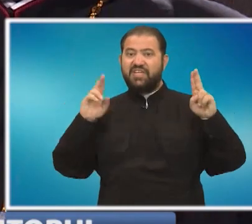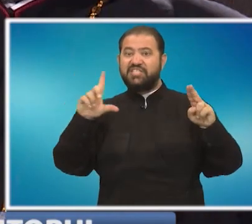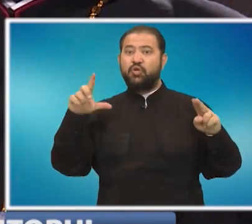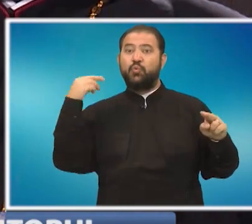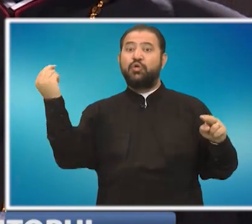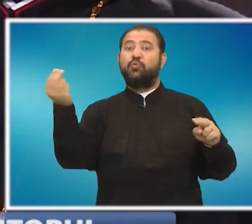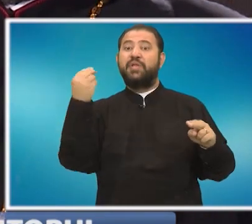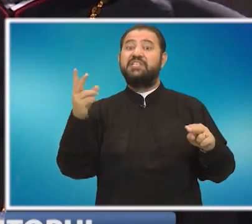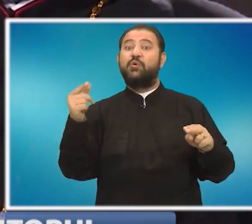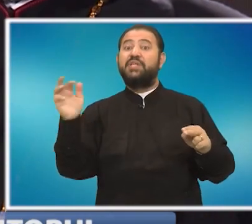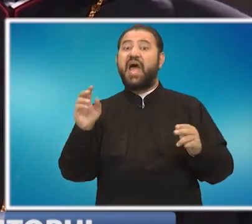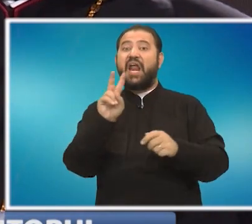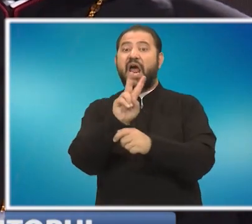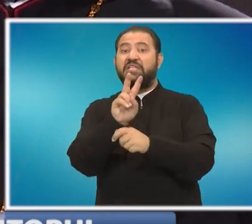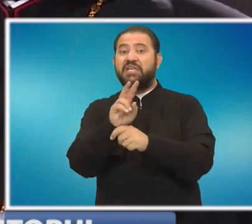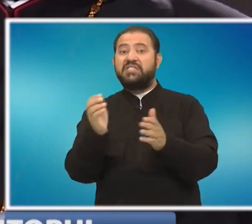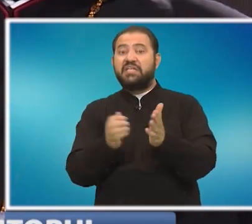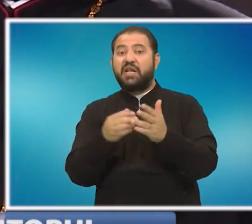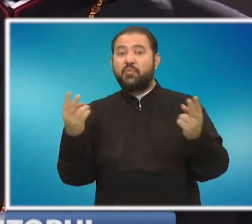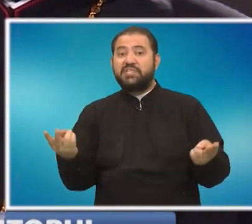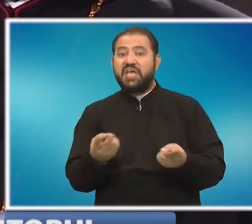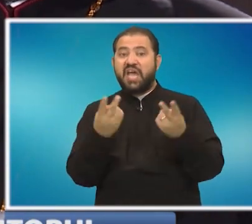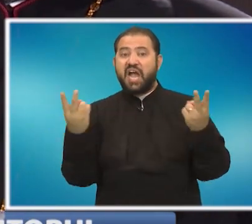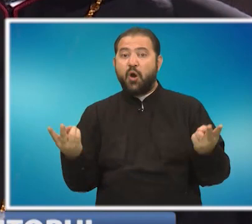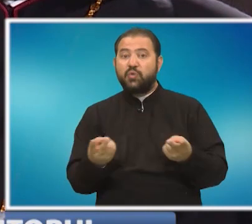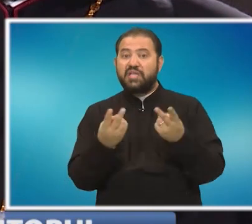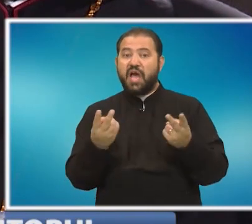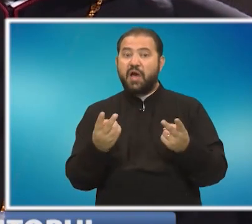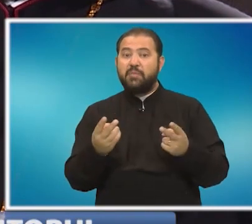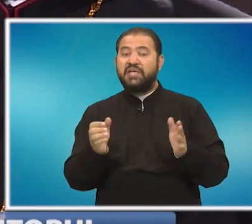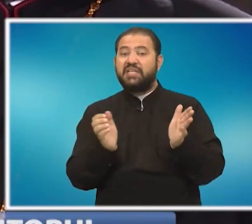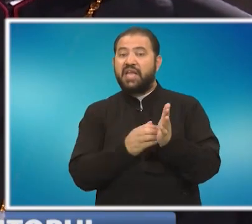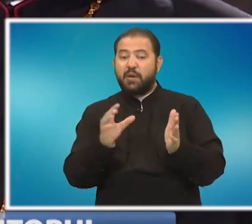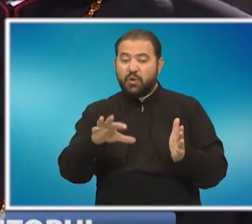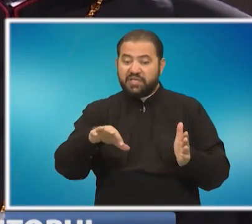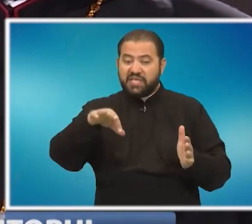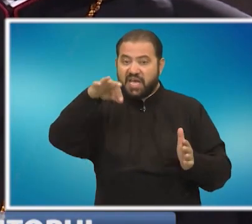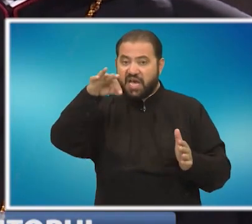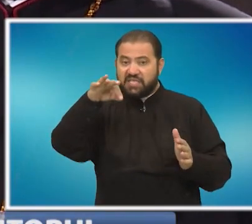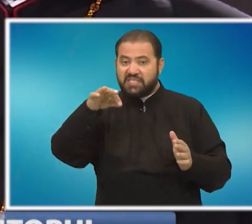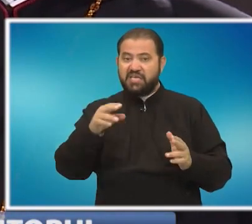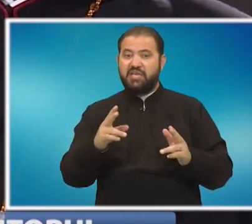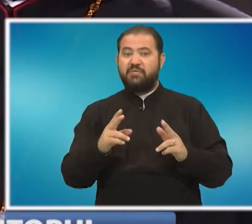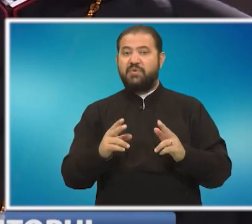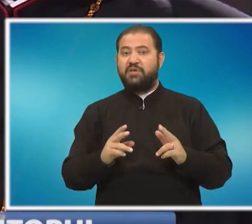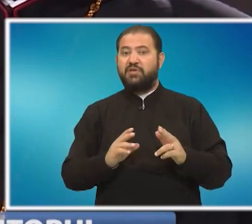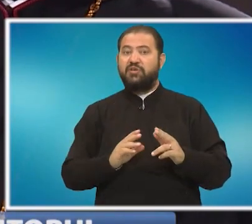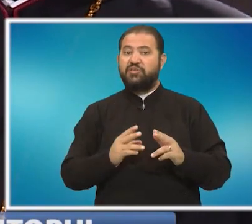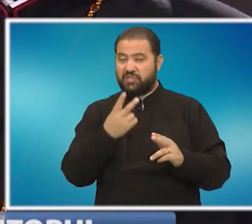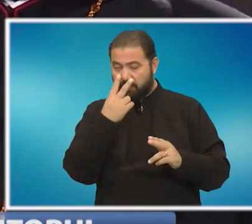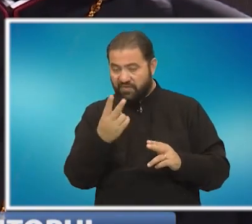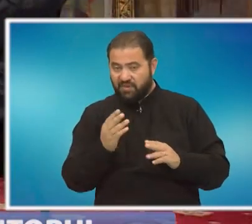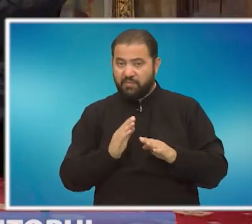să-i căutăm și să-i găsim și să intrăm într-o legătură profundă de iubire cu ei și